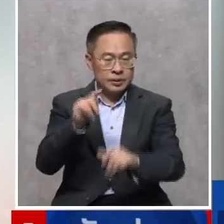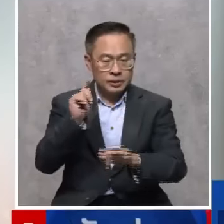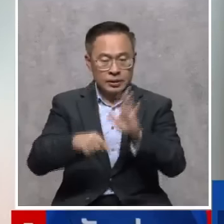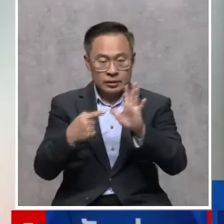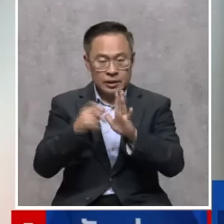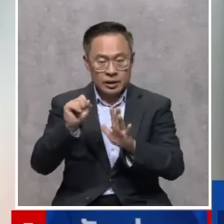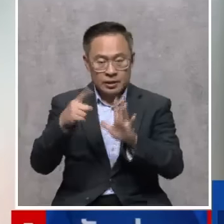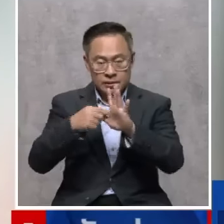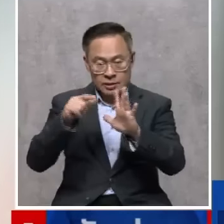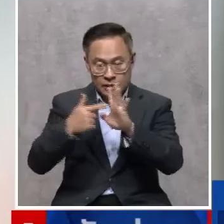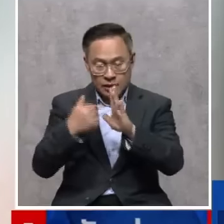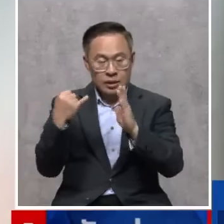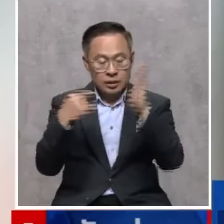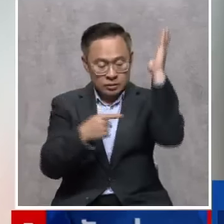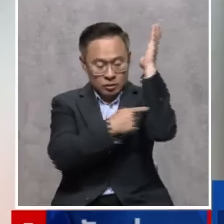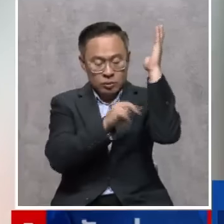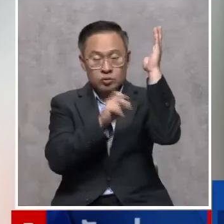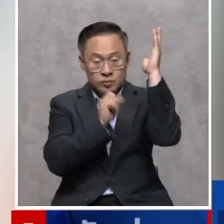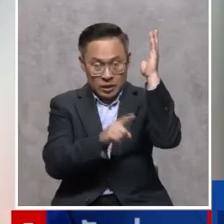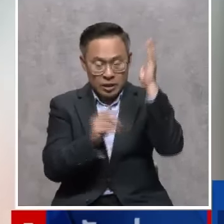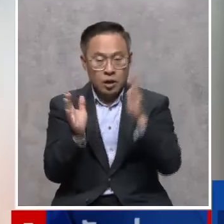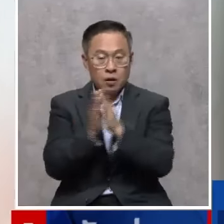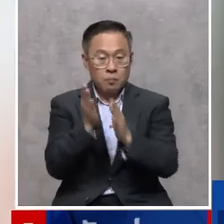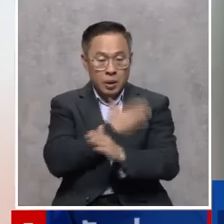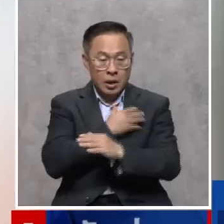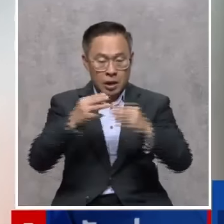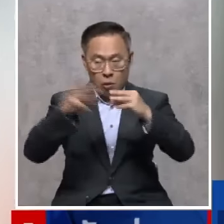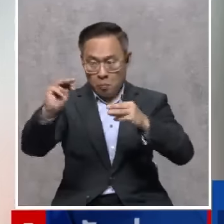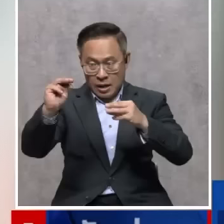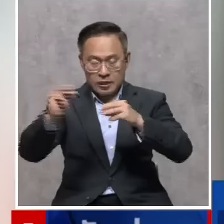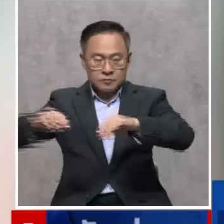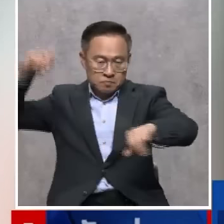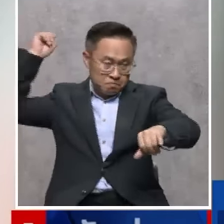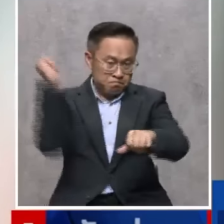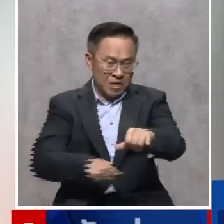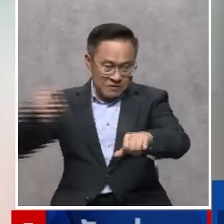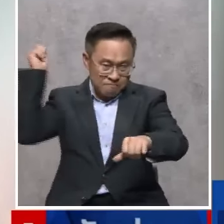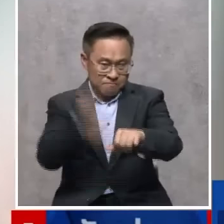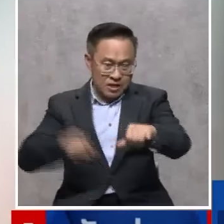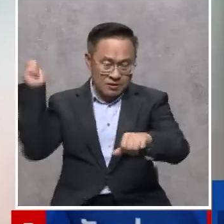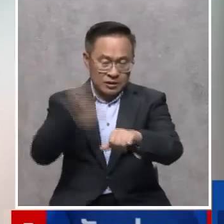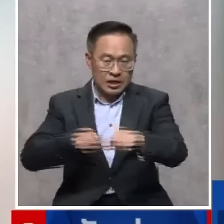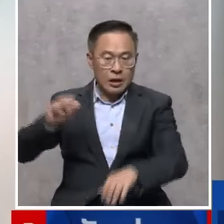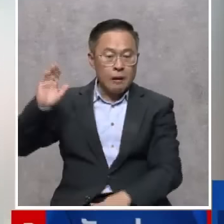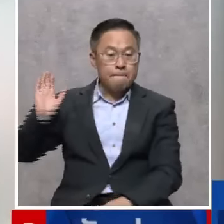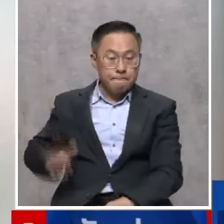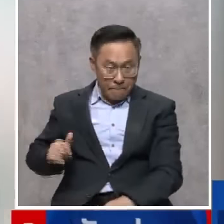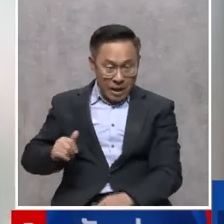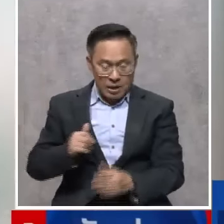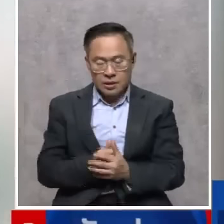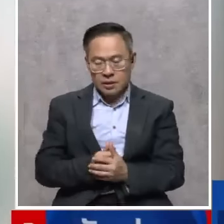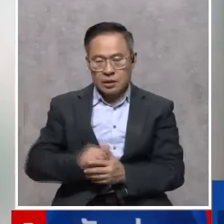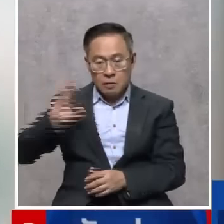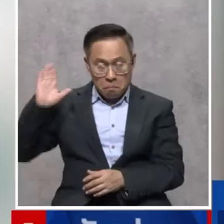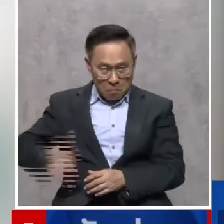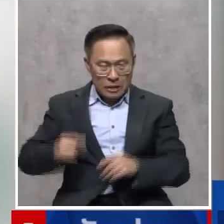จังหวัดนครศรีธรรมราชก่อเหตุใช้ไม้หน้าสามค่ะทุบสุนัขจรจัดที่ว่านี้ก็คืออายุประมาณ 4-5 ปีได้รับบ